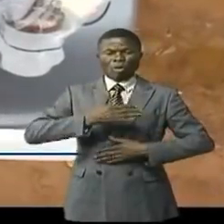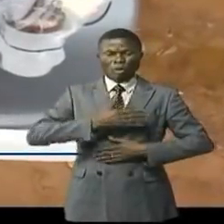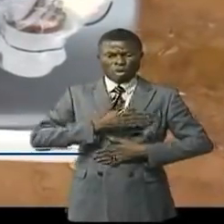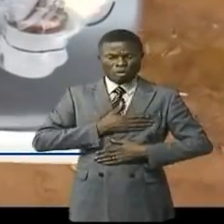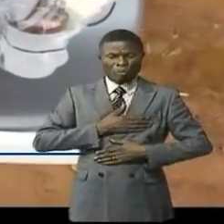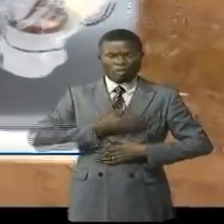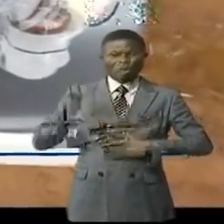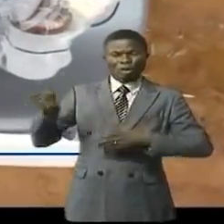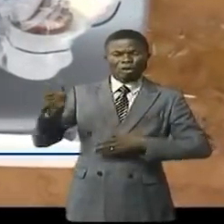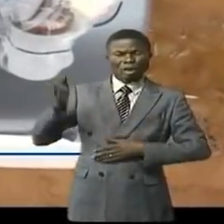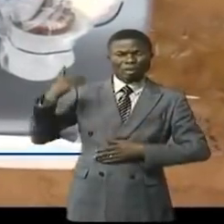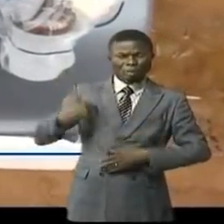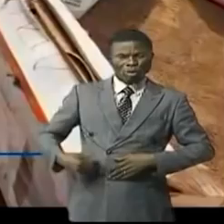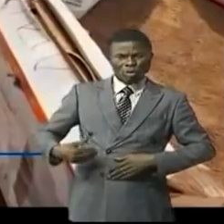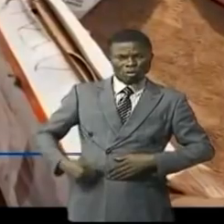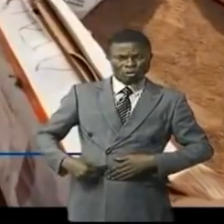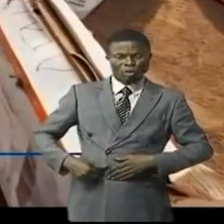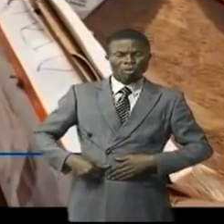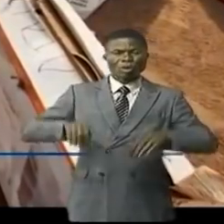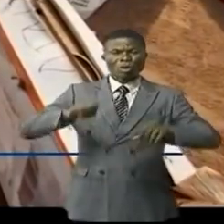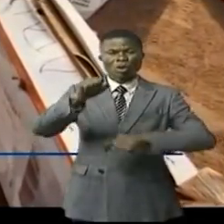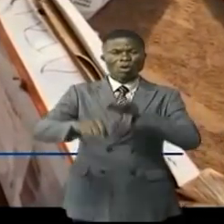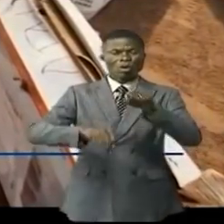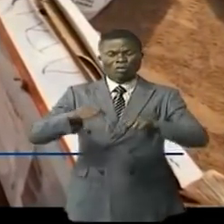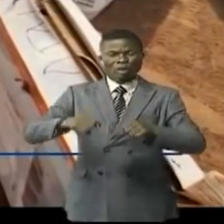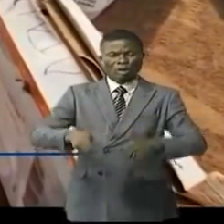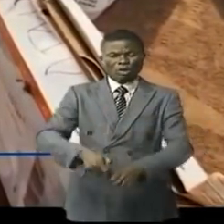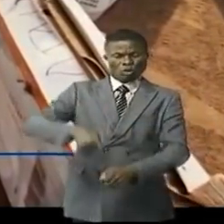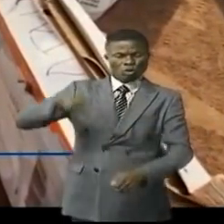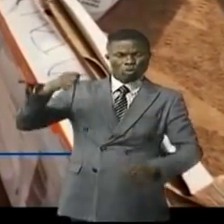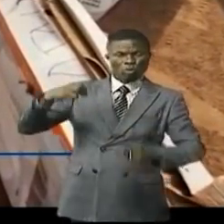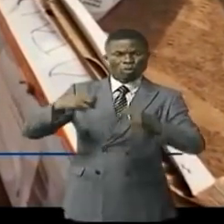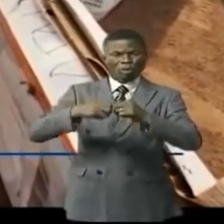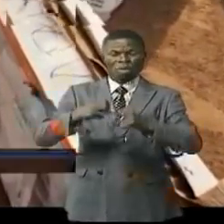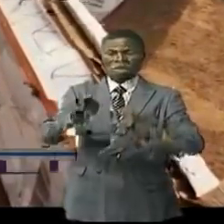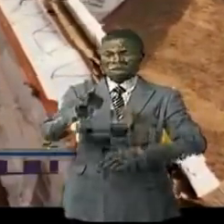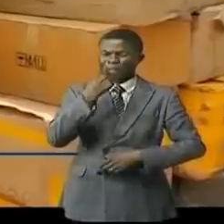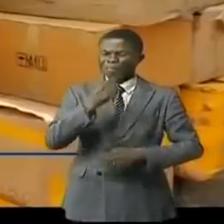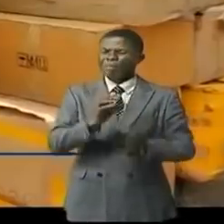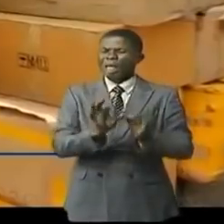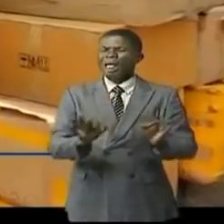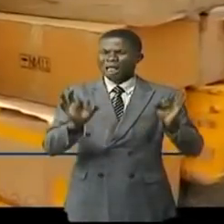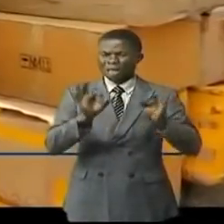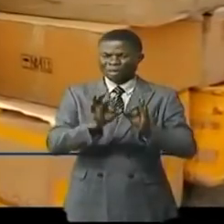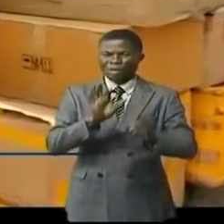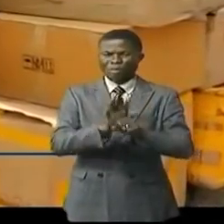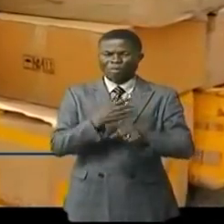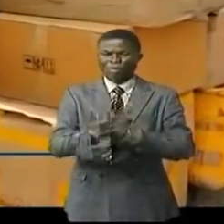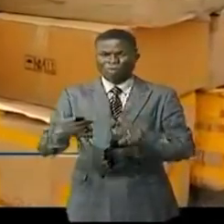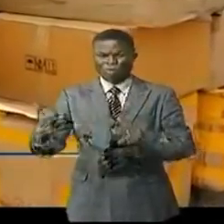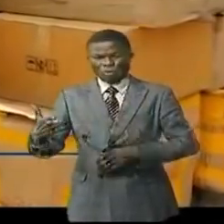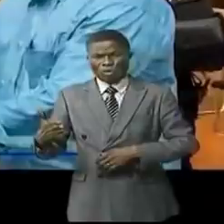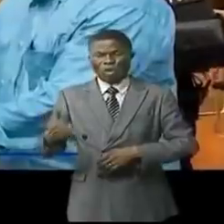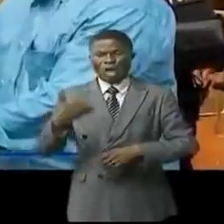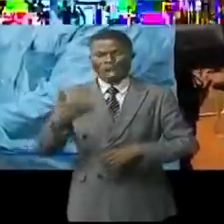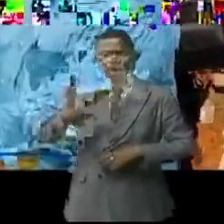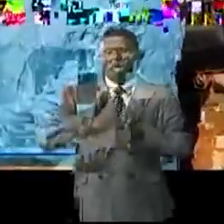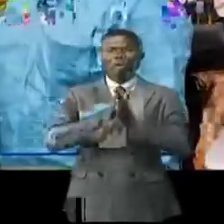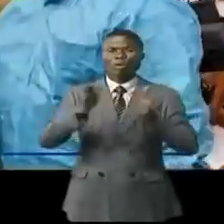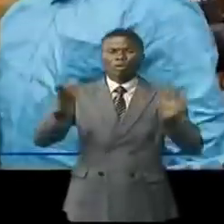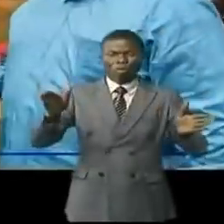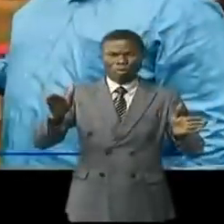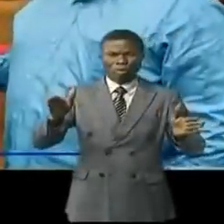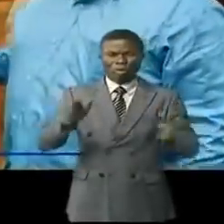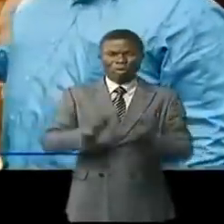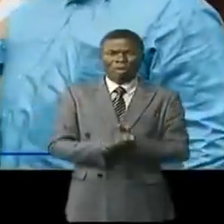opératoire, gants, thermoflash, vélo, groupe électrogène, des médicaments essentiels et autres entrants spécifiques à l'hôpital général de